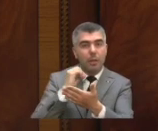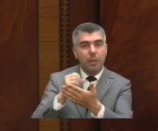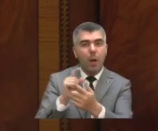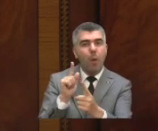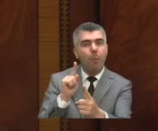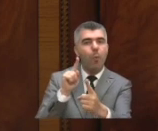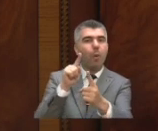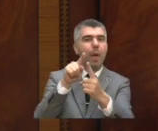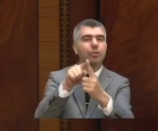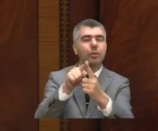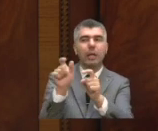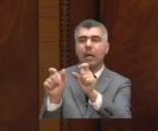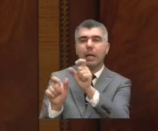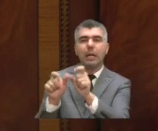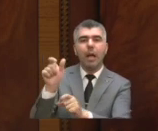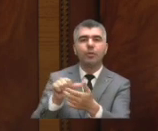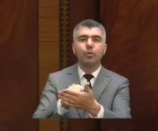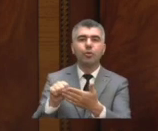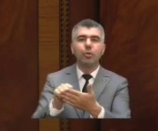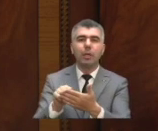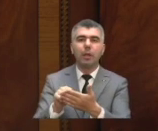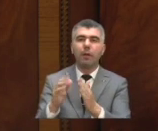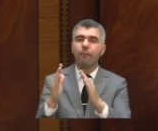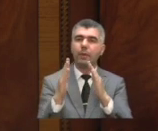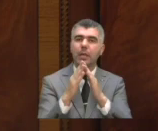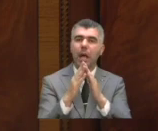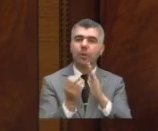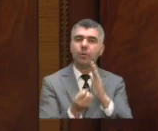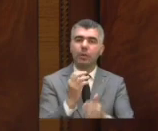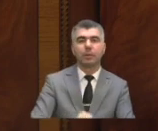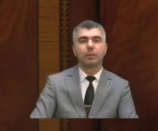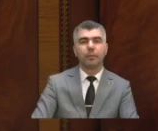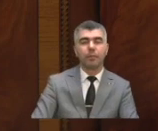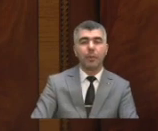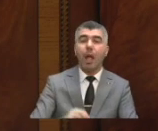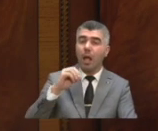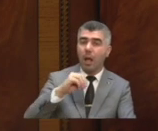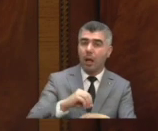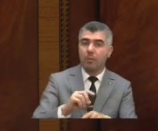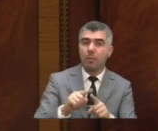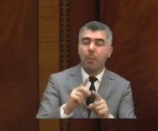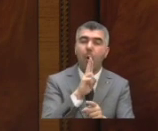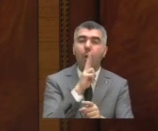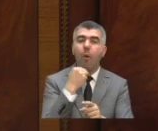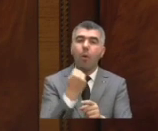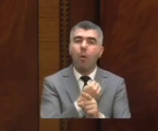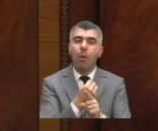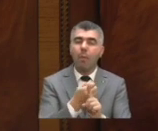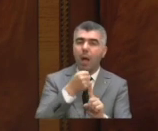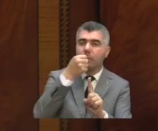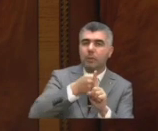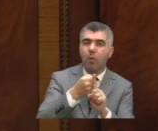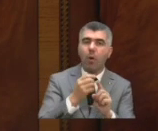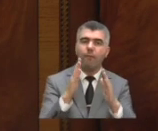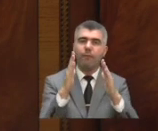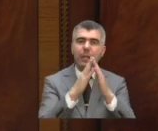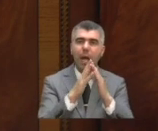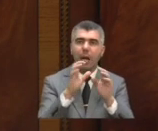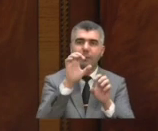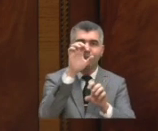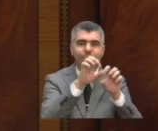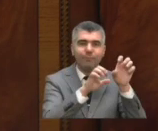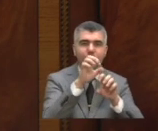مباشره للمقتنيات الحكومه على مواصله برنامج مدن بدون صفيح